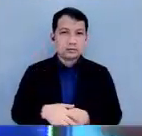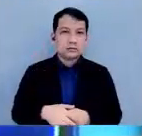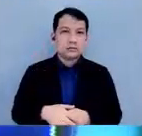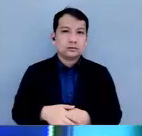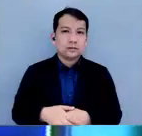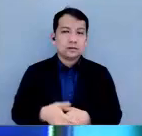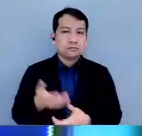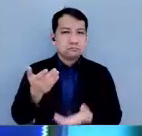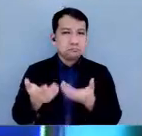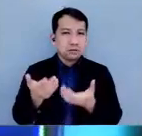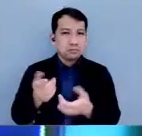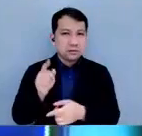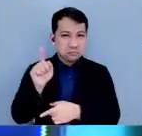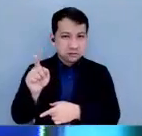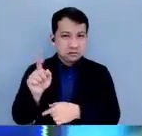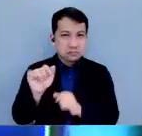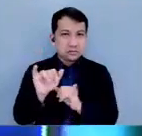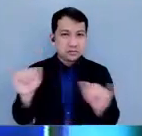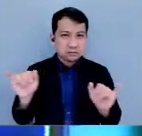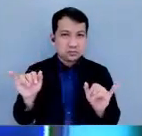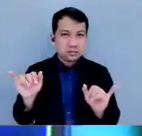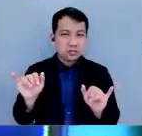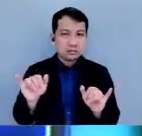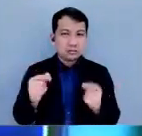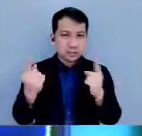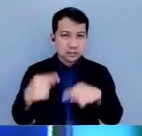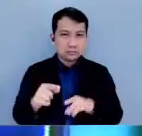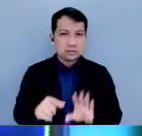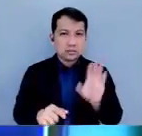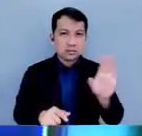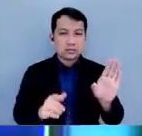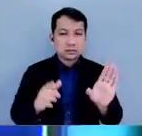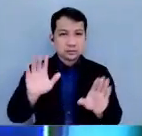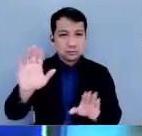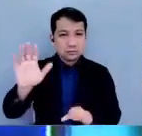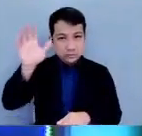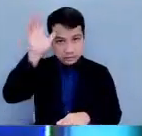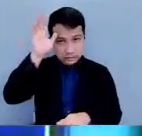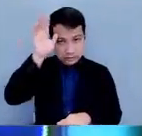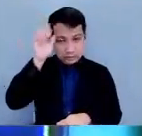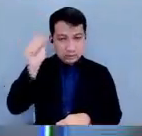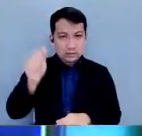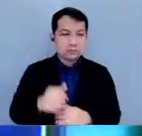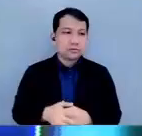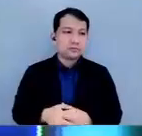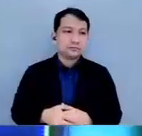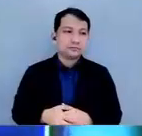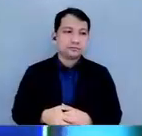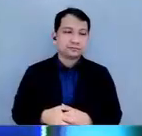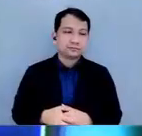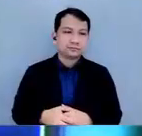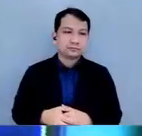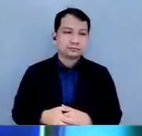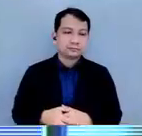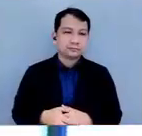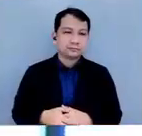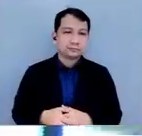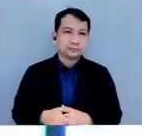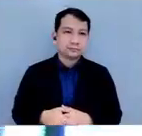baka susunod ka sa dinaanan ng tatay mo.